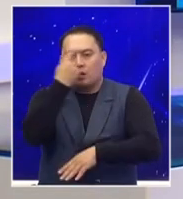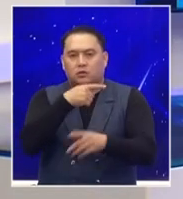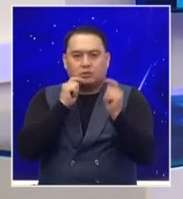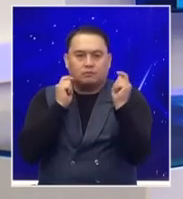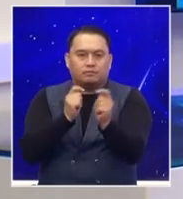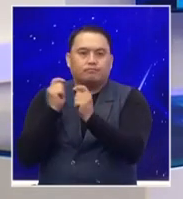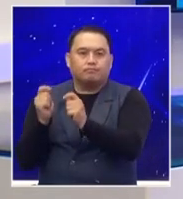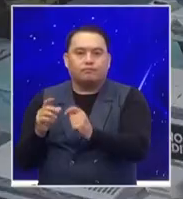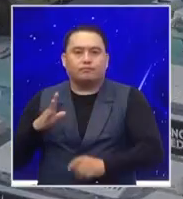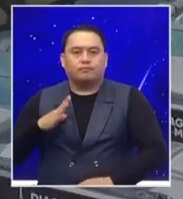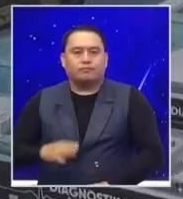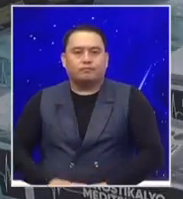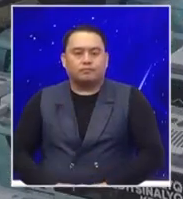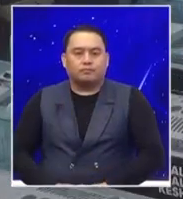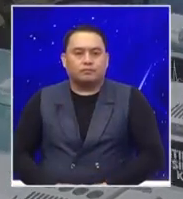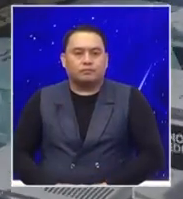табыстады.